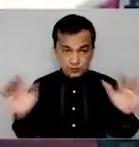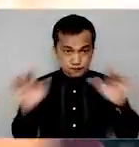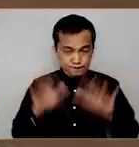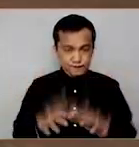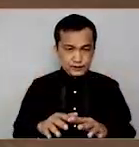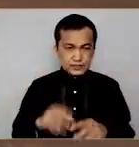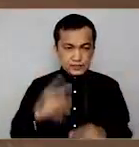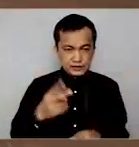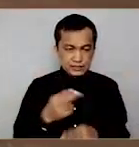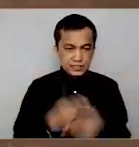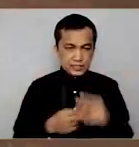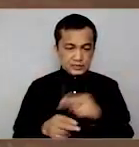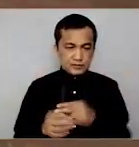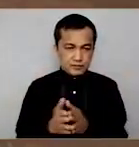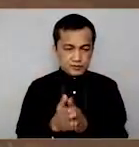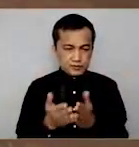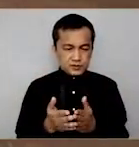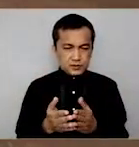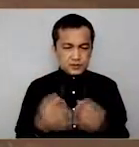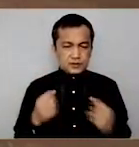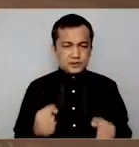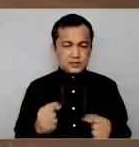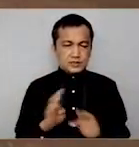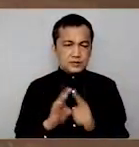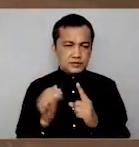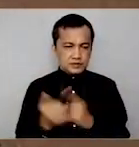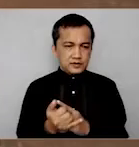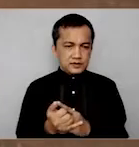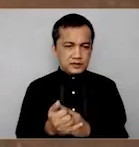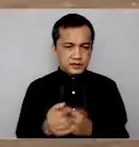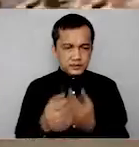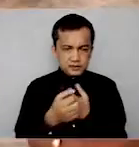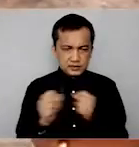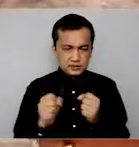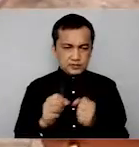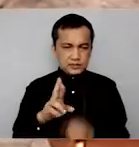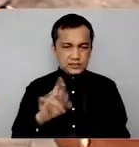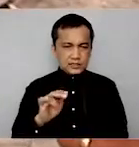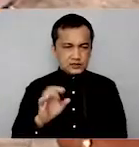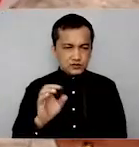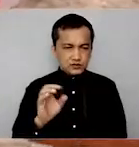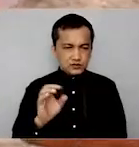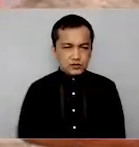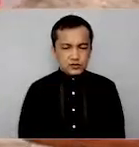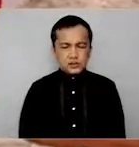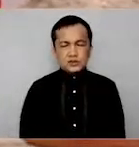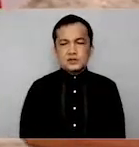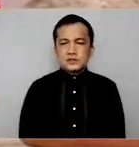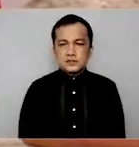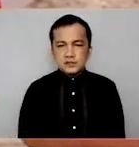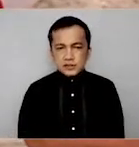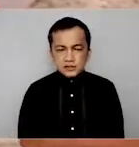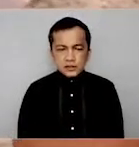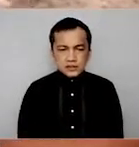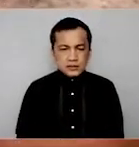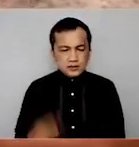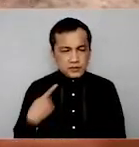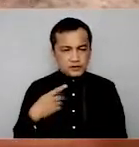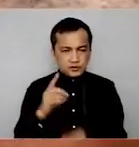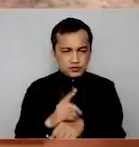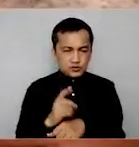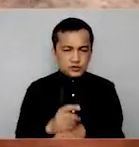second-hand textbook, pinaigding ng barangay ang seguridad sa Recto. Mayroon naman pong nakaka-duty ng mga